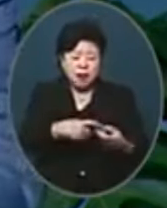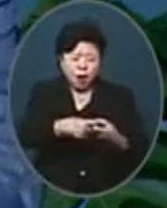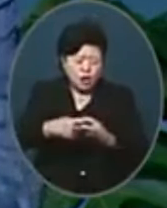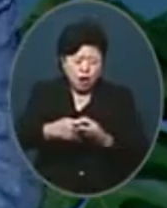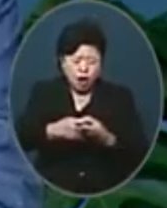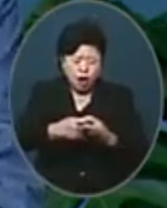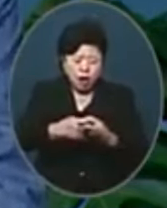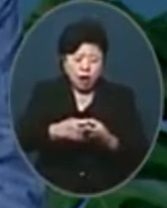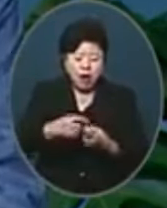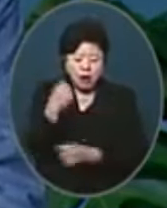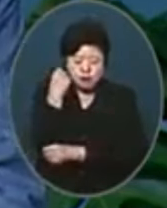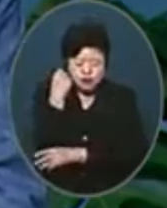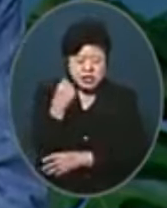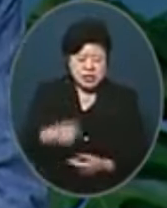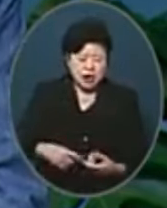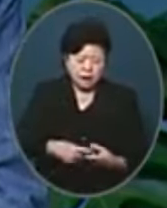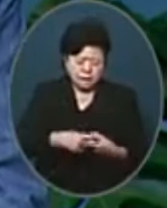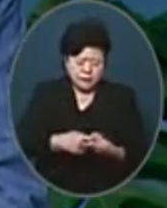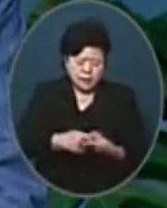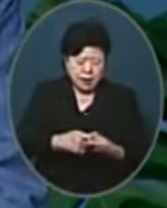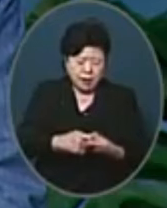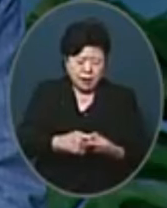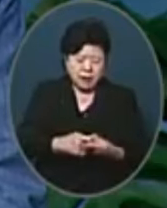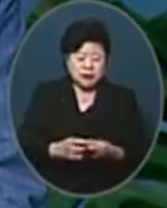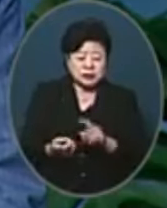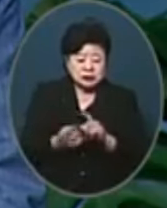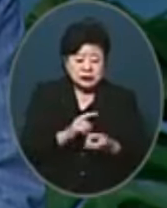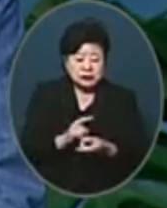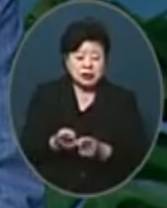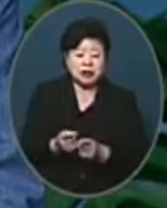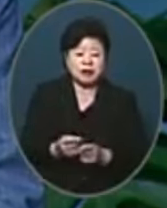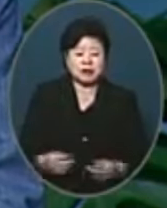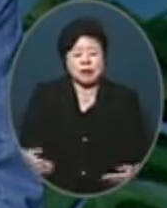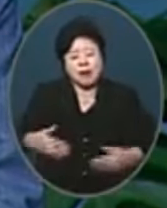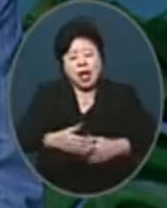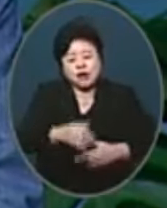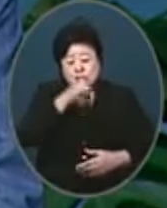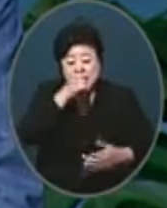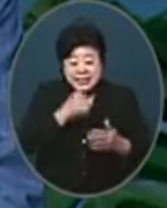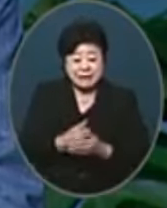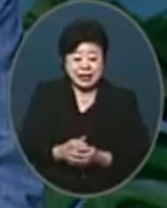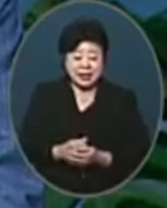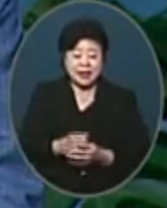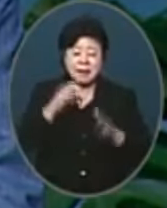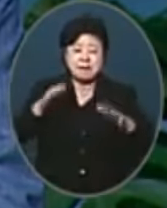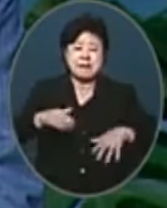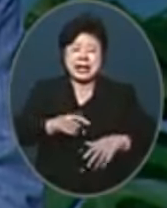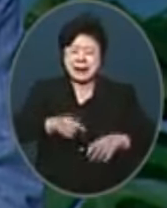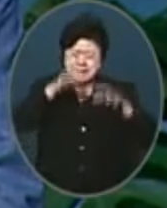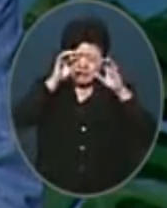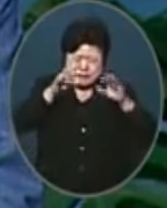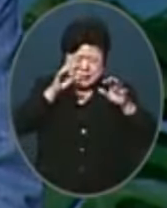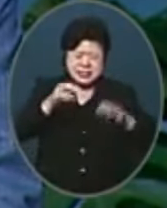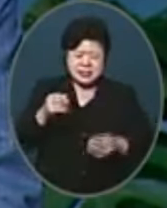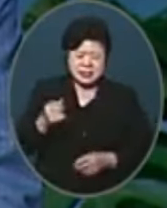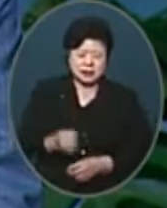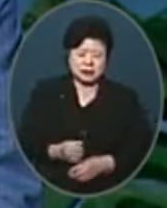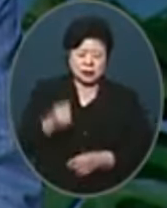엉켜져서 뿌리가 서로 서로를 끌어안고 있기 때문에 여한 바람이